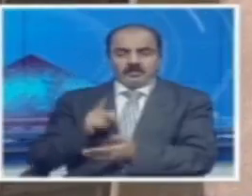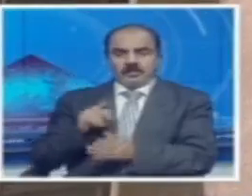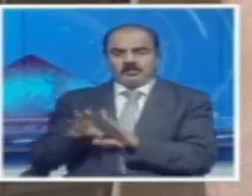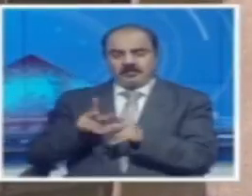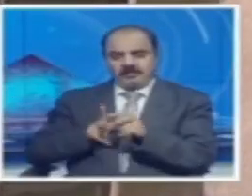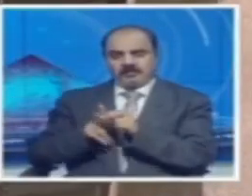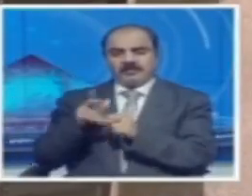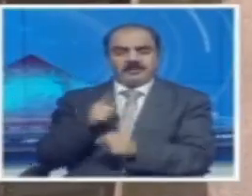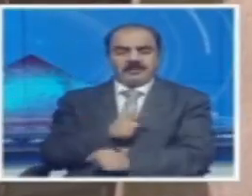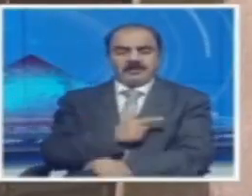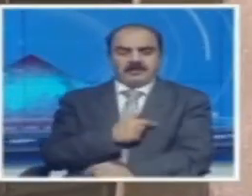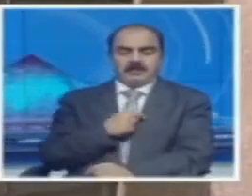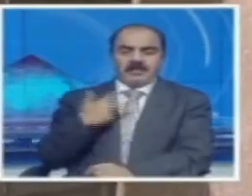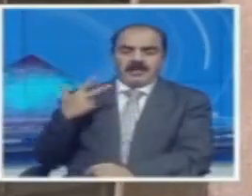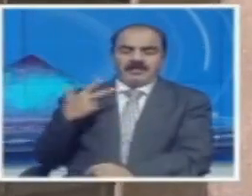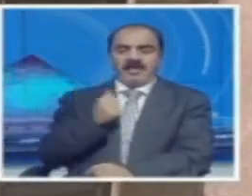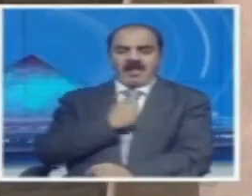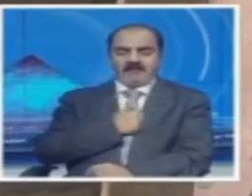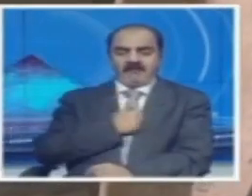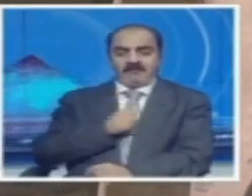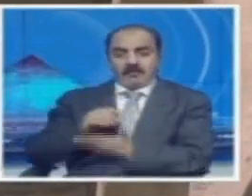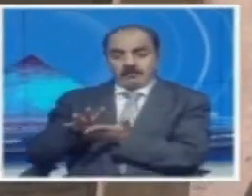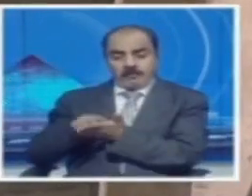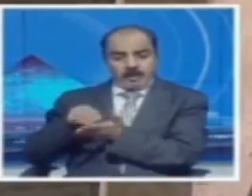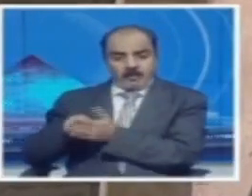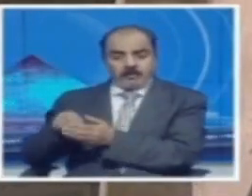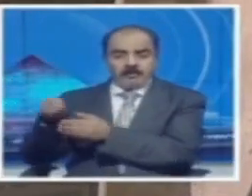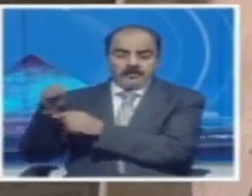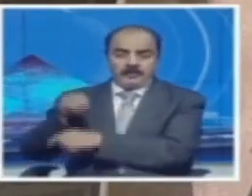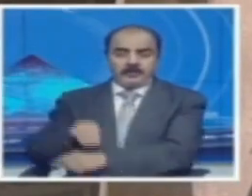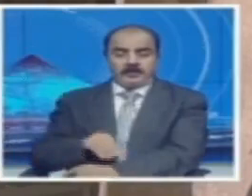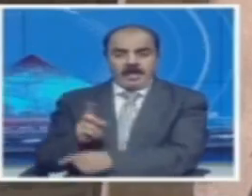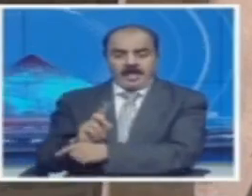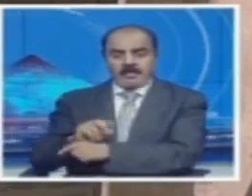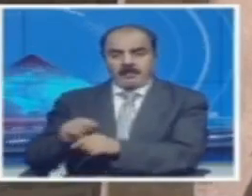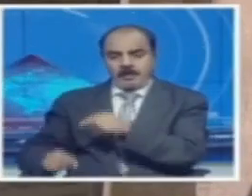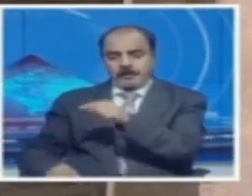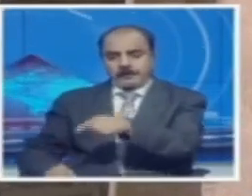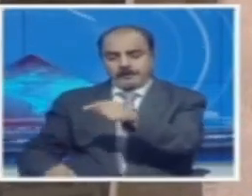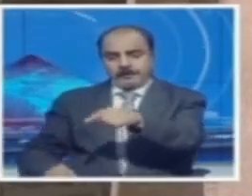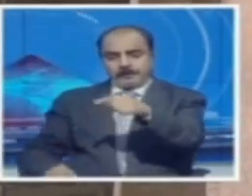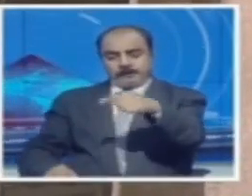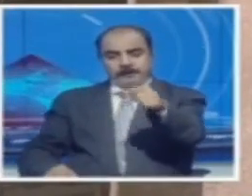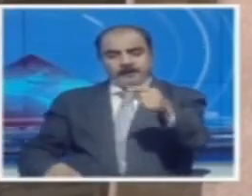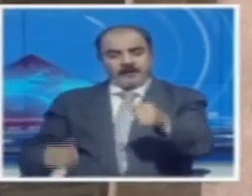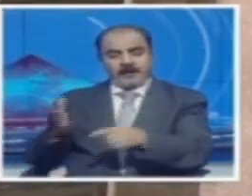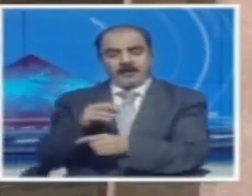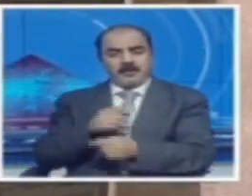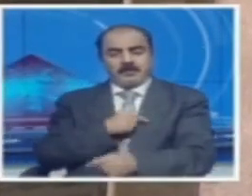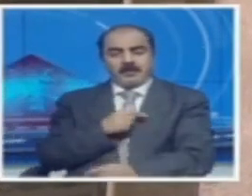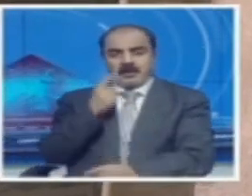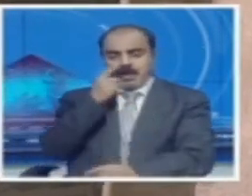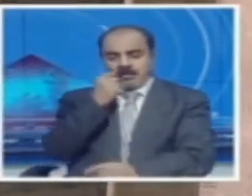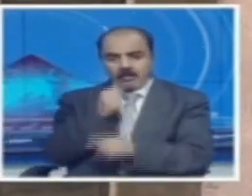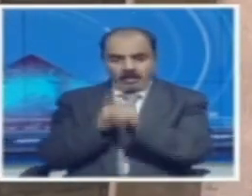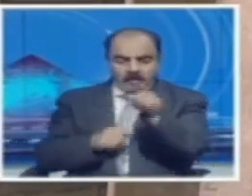افتتاحها بنسميها 3 ألف، محطة 3 ألف دي بتبدأ من العتبة وبتروح بعد كده على محطة ناصر،